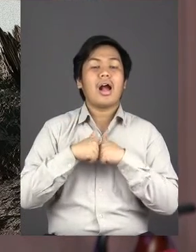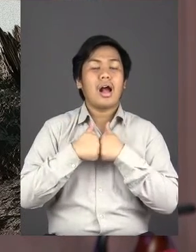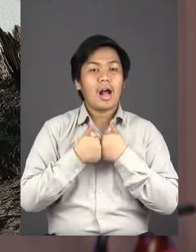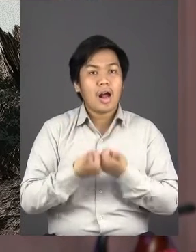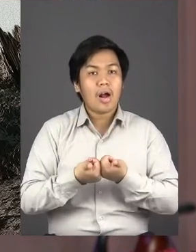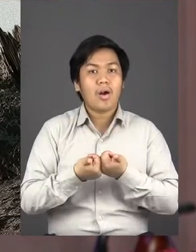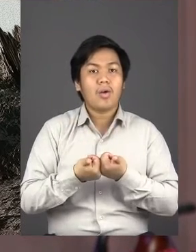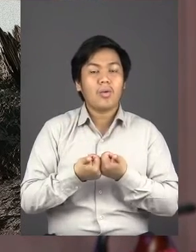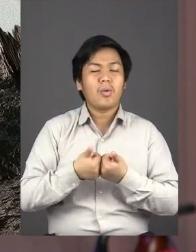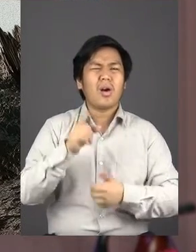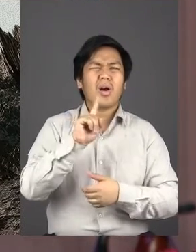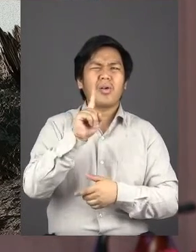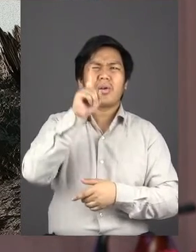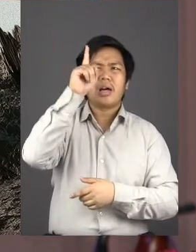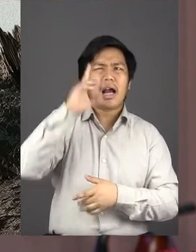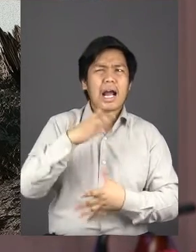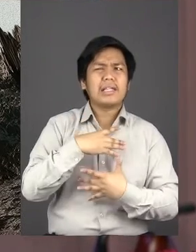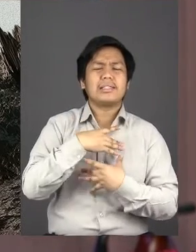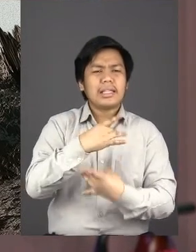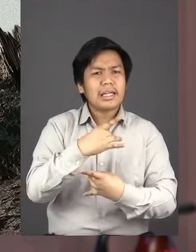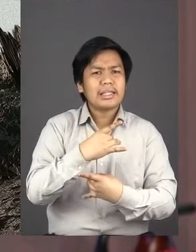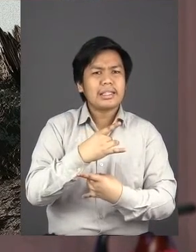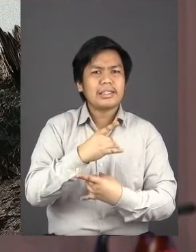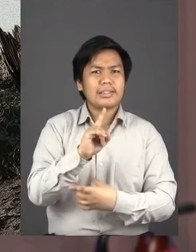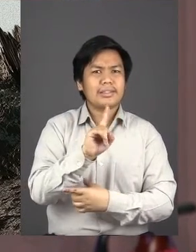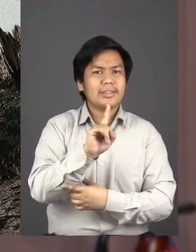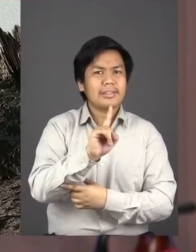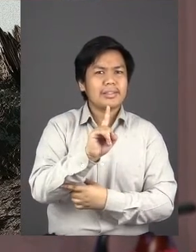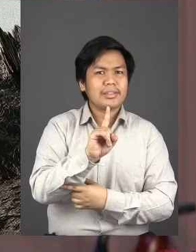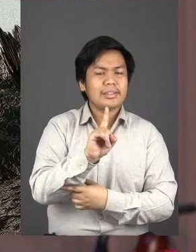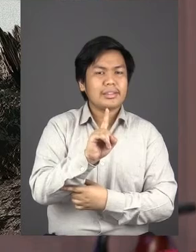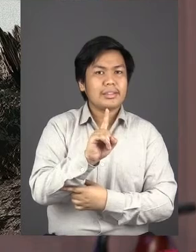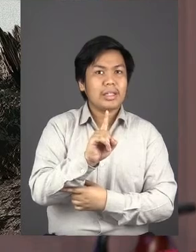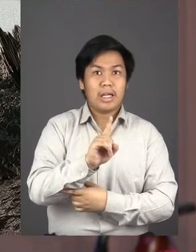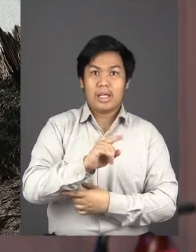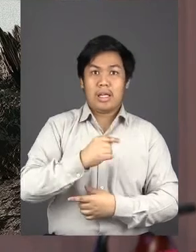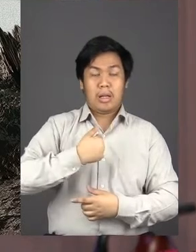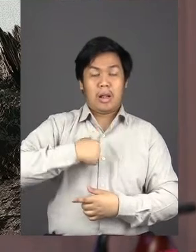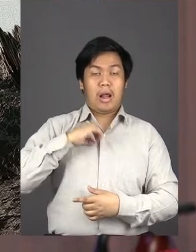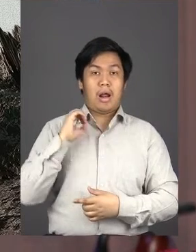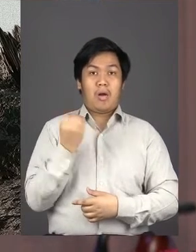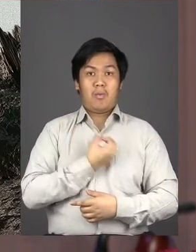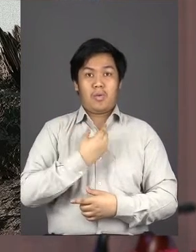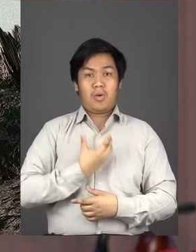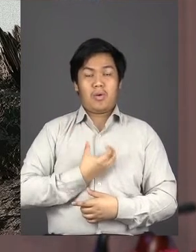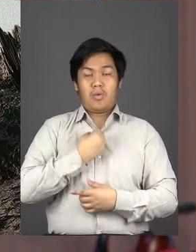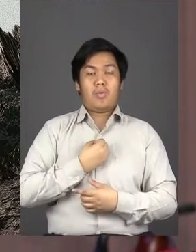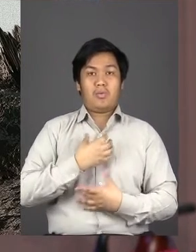ang pleasing sa Panginoon. Hindi lang po yung pleasing sa ating sarili.